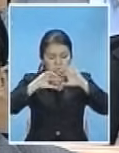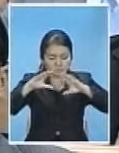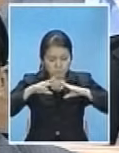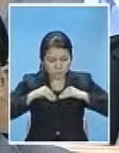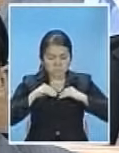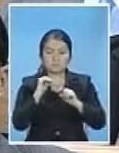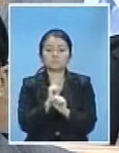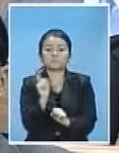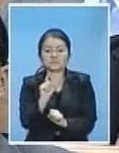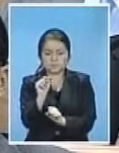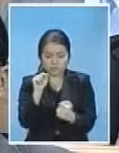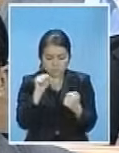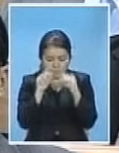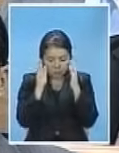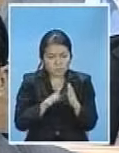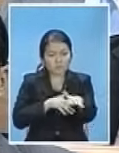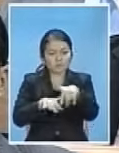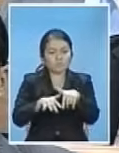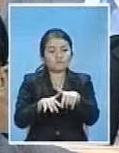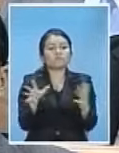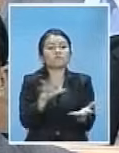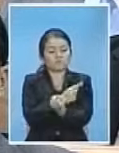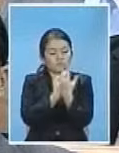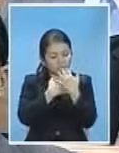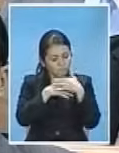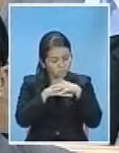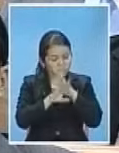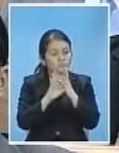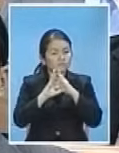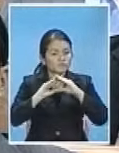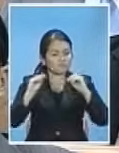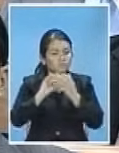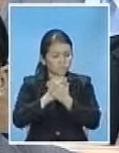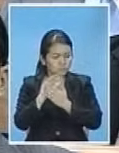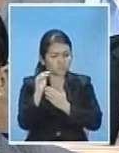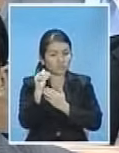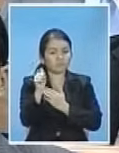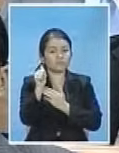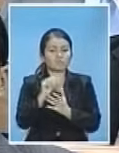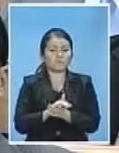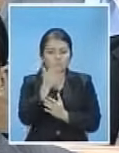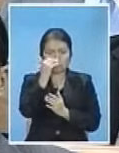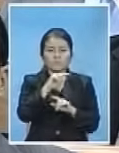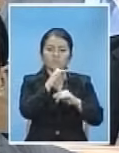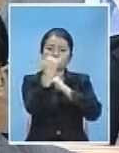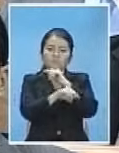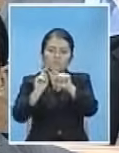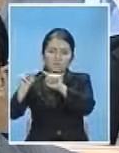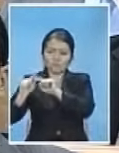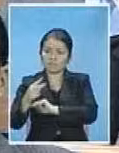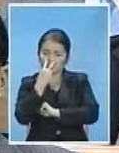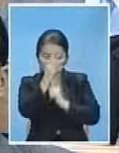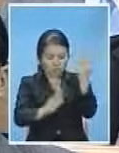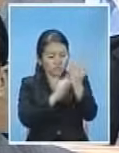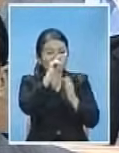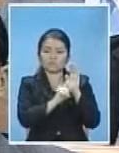พี่น้องในพื้นที่นั้นอยู่ด้วยกันได้อย่างสงบเราเคยมีประเทศที่เพื่อนบ้านยกเป็นตัวอย่างนะครับนานาชาติก็เค